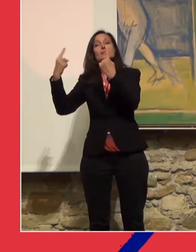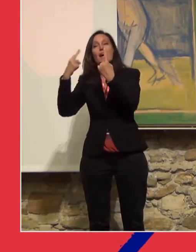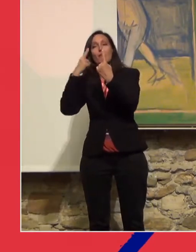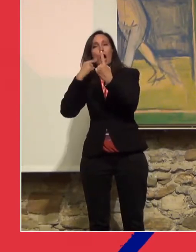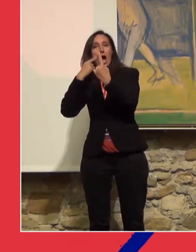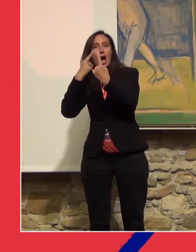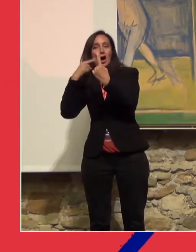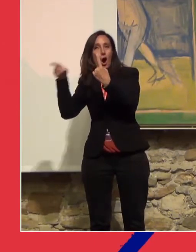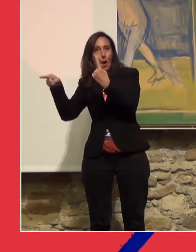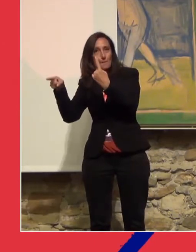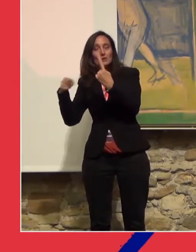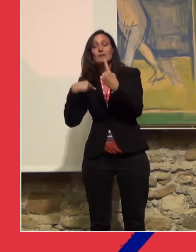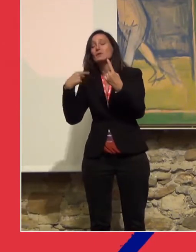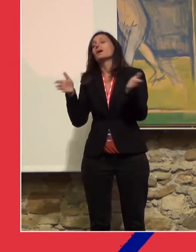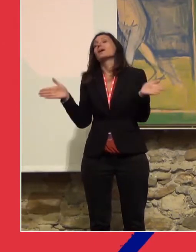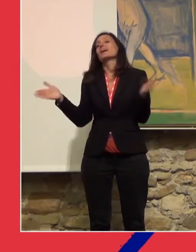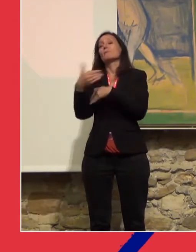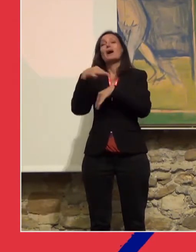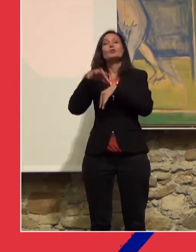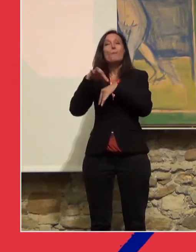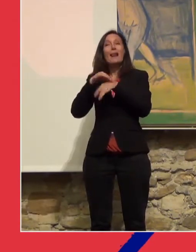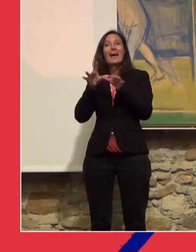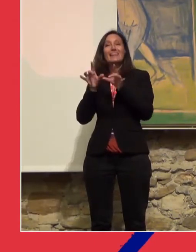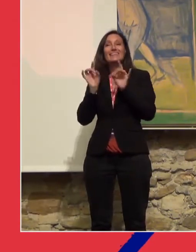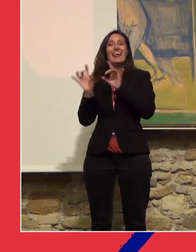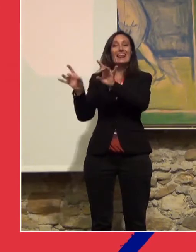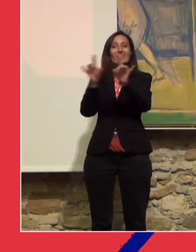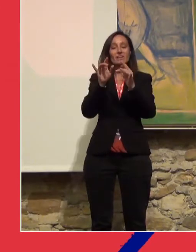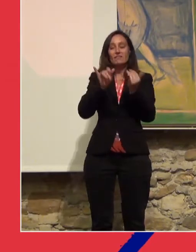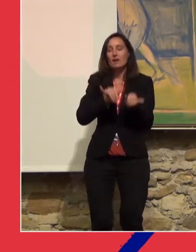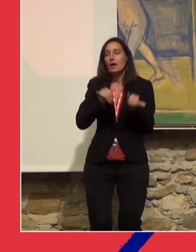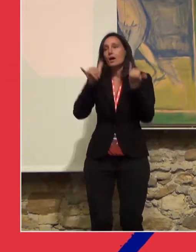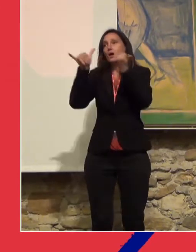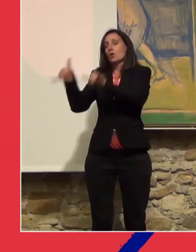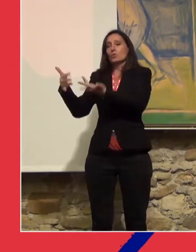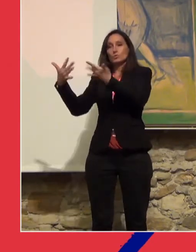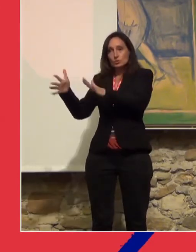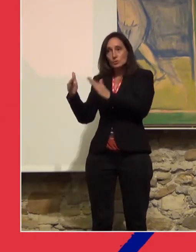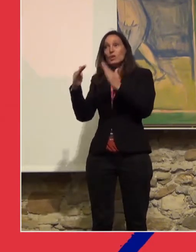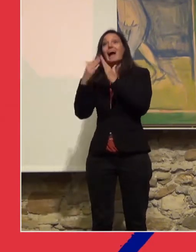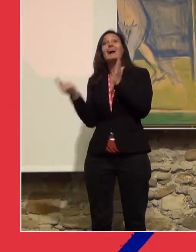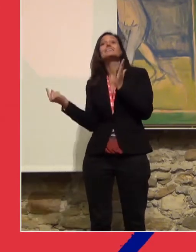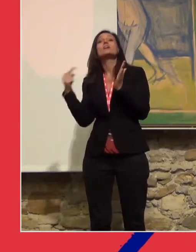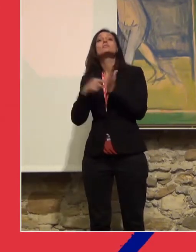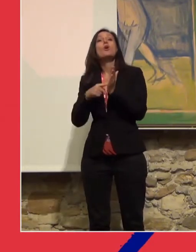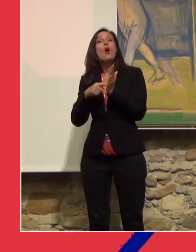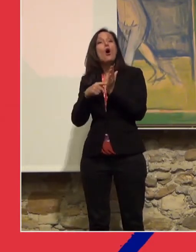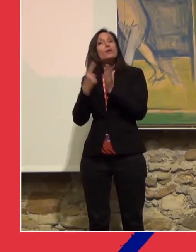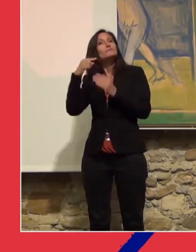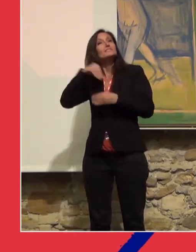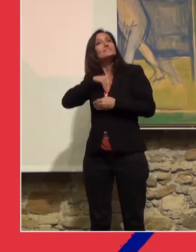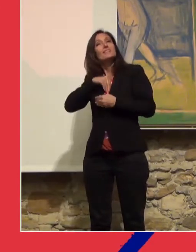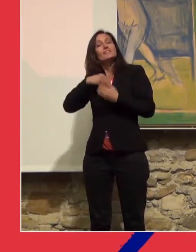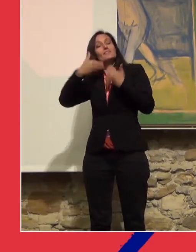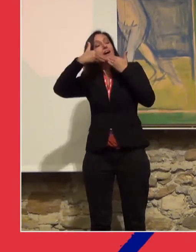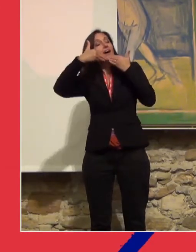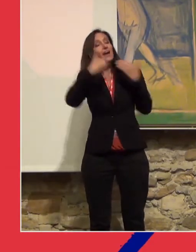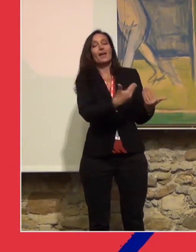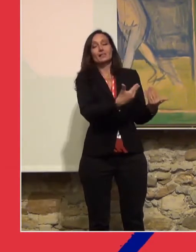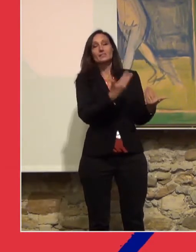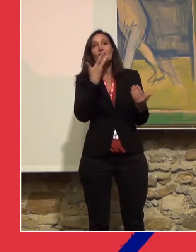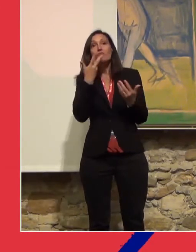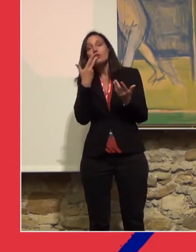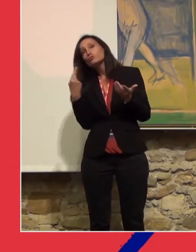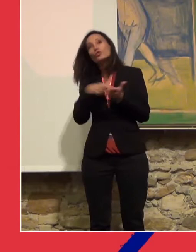malattie infettive. Il ritorno a casa si trasformò in gratitudine, col desiderio di tornare a lavorare insieme